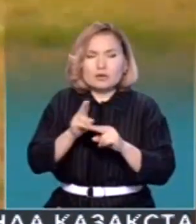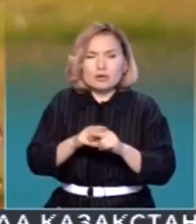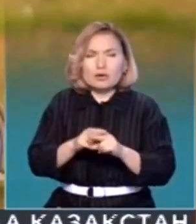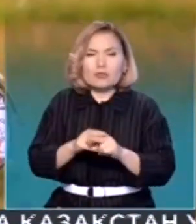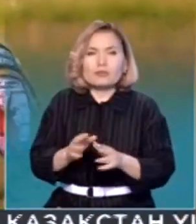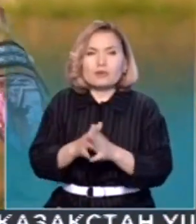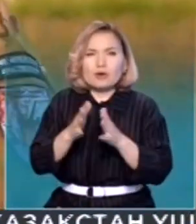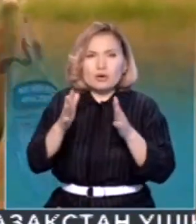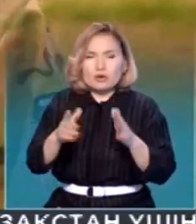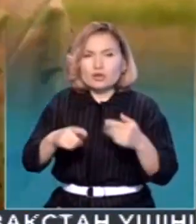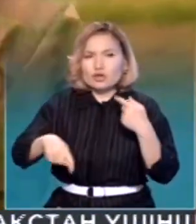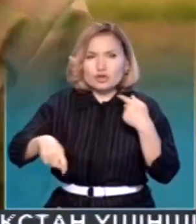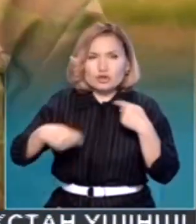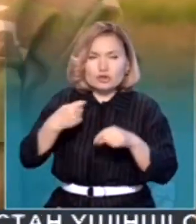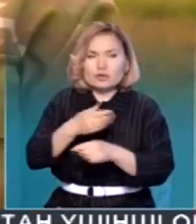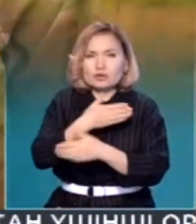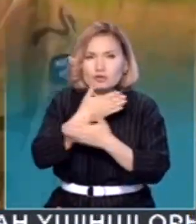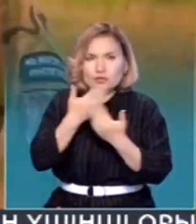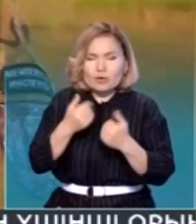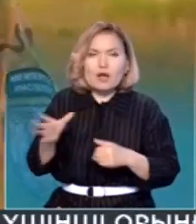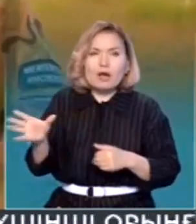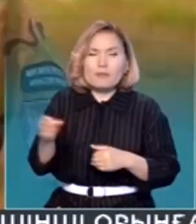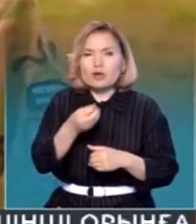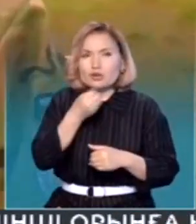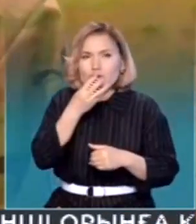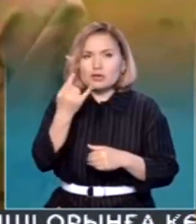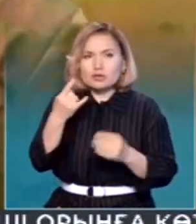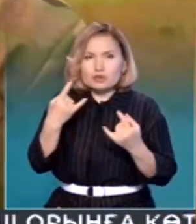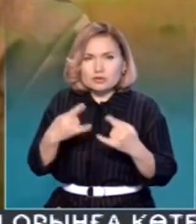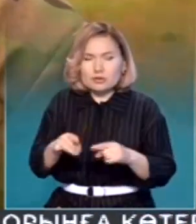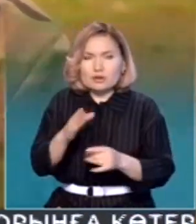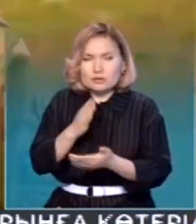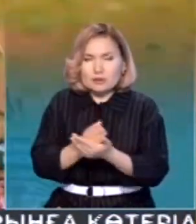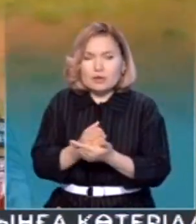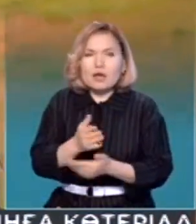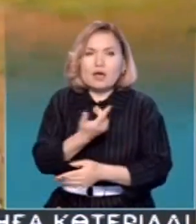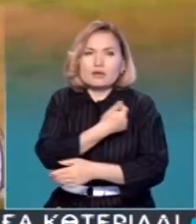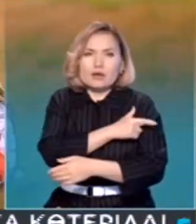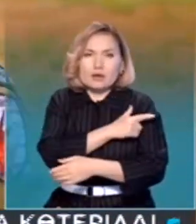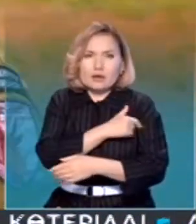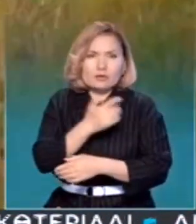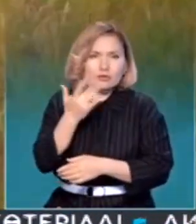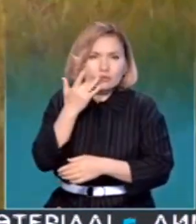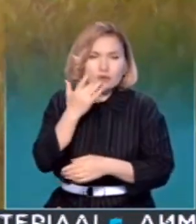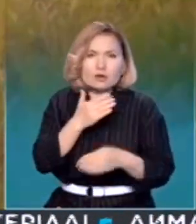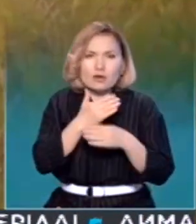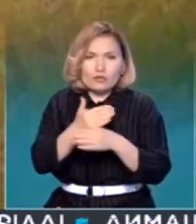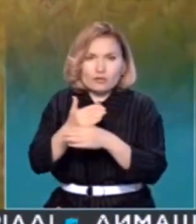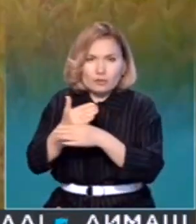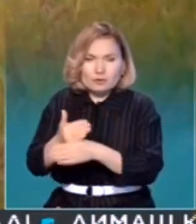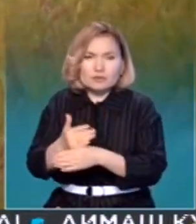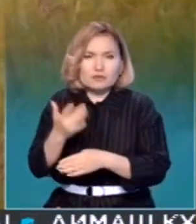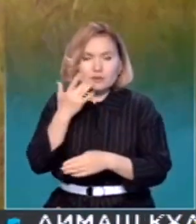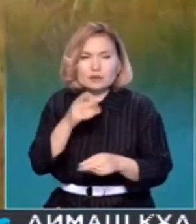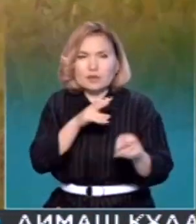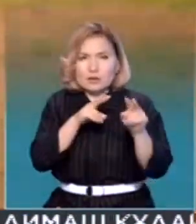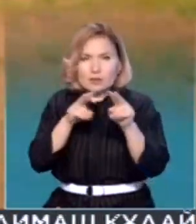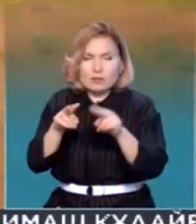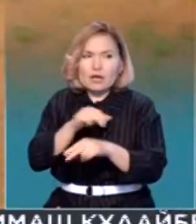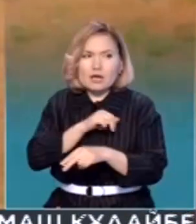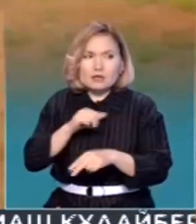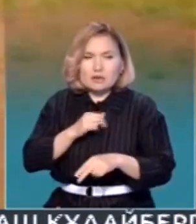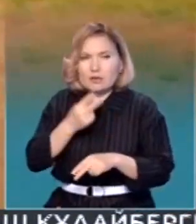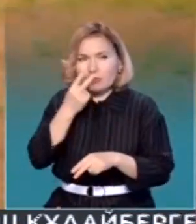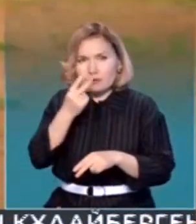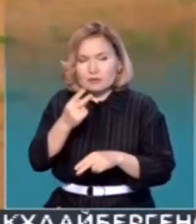үлкен шығын жоқ, яғни бәрі жақсы төлдеп жатыр. Біз қазір дәл келдік төлдеп жатқан үстіне, яғни өздеріңіз көріп